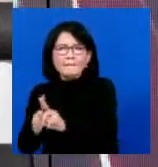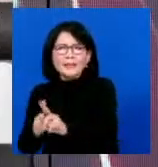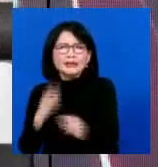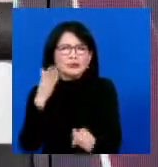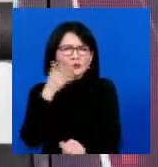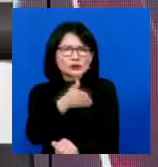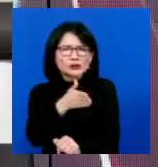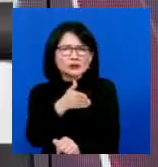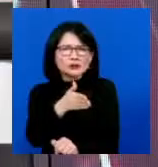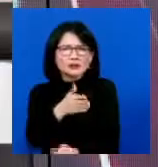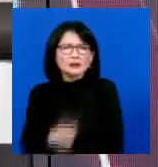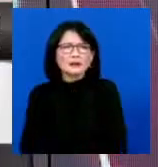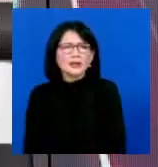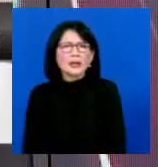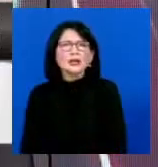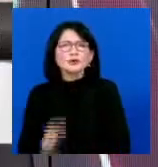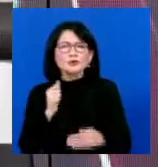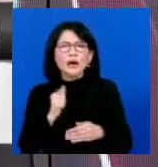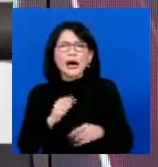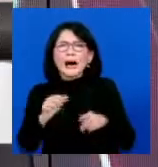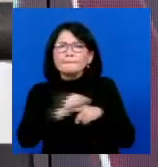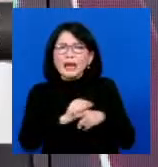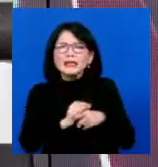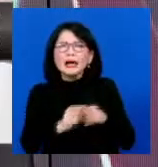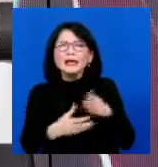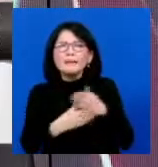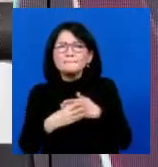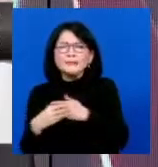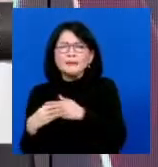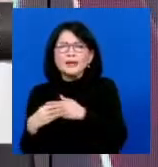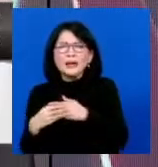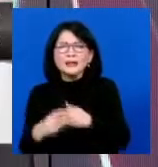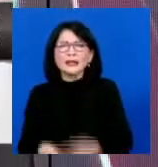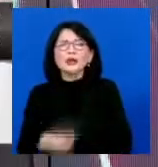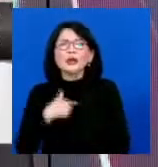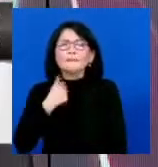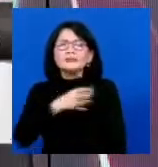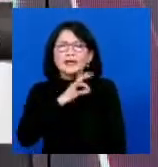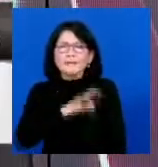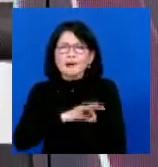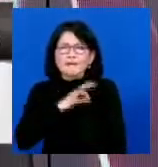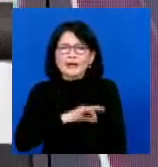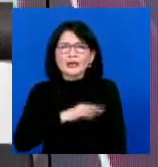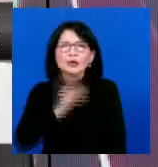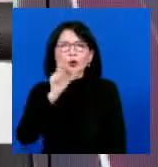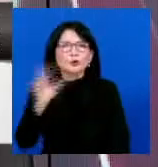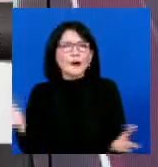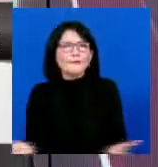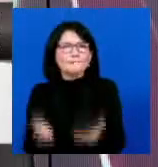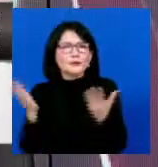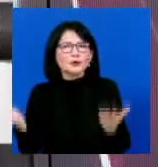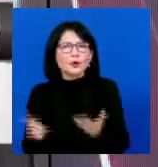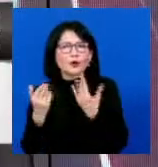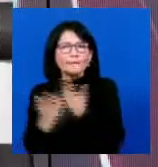EE apa namanya pembimbingan sehingga Dana ini yang diberikan bantuan yang diberikan itu bisa dimanfaatkan dalam rangka mendorong tingkat pendepatan